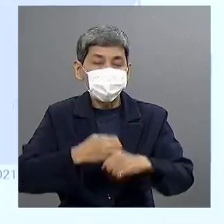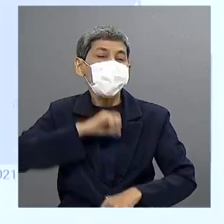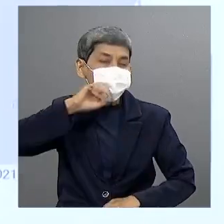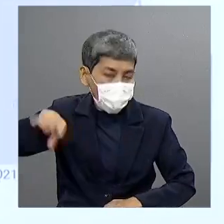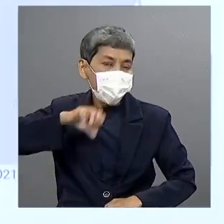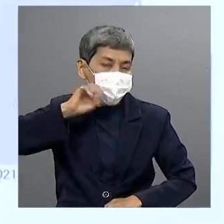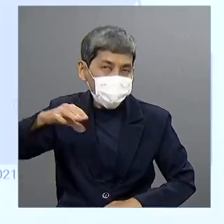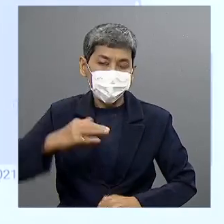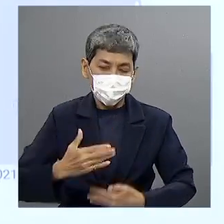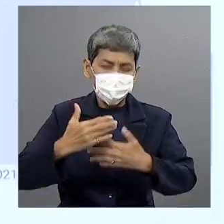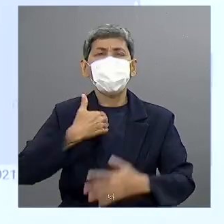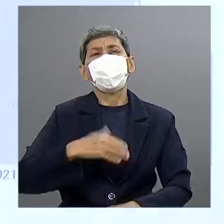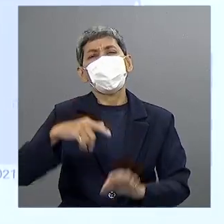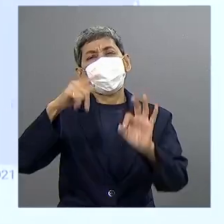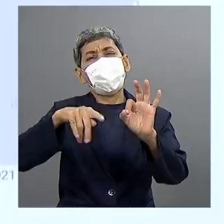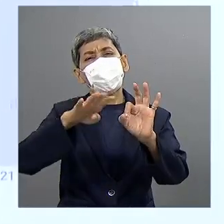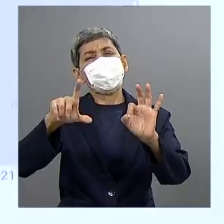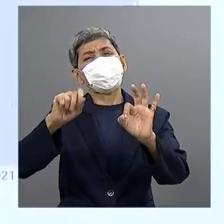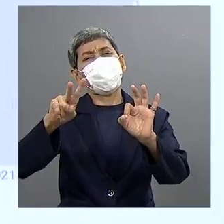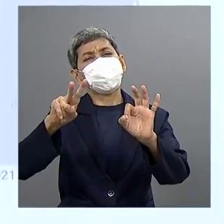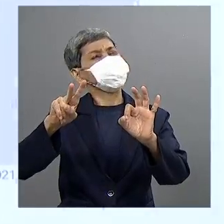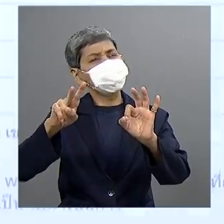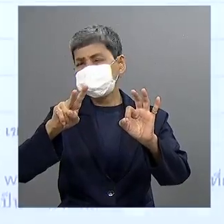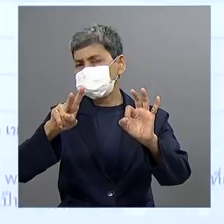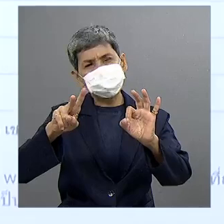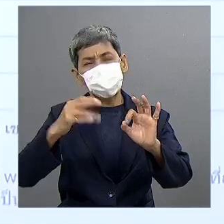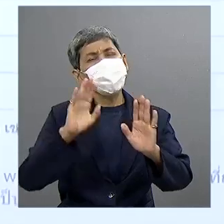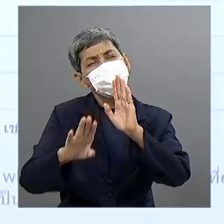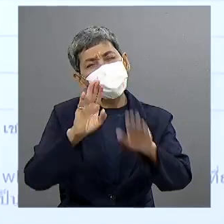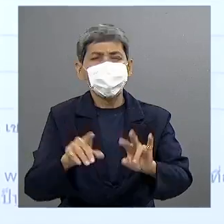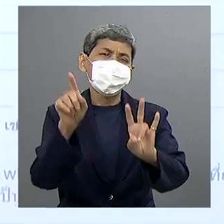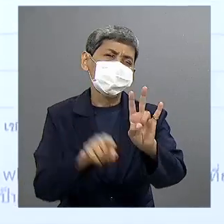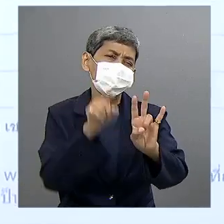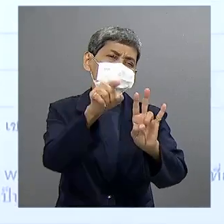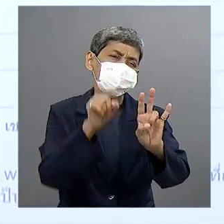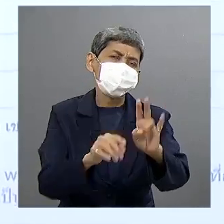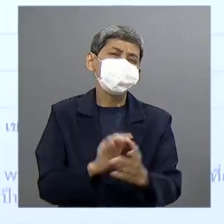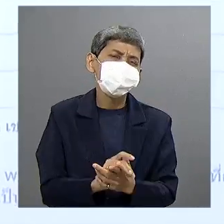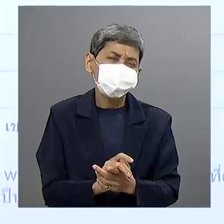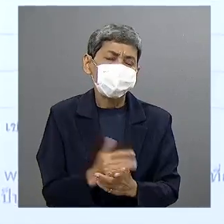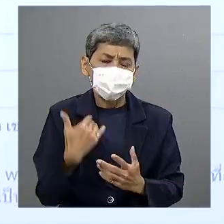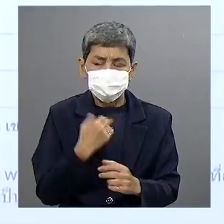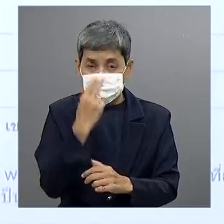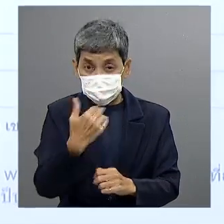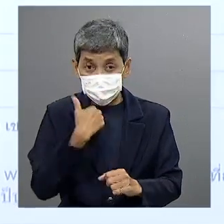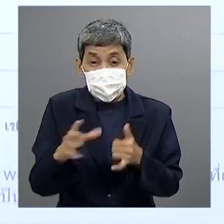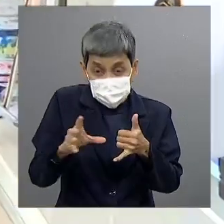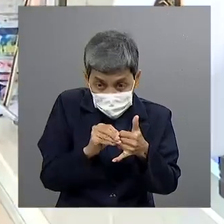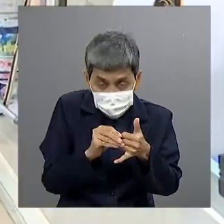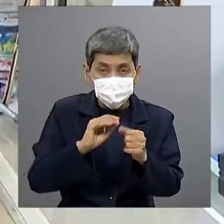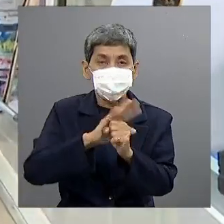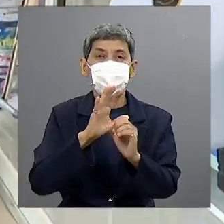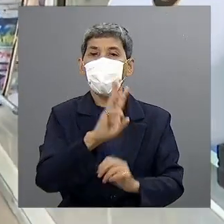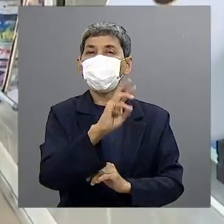เพียง 9,422 คนเท่านั้นหรือคิดเป็นประมาณ 7% ค่ะในจำนวนนี้พบว่าติดเชื้อโควิด 68 คน